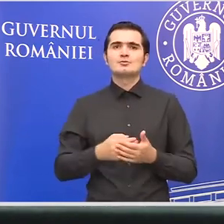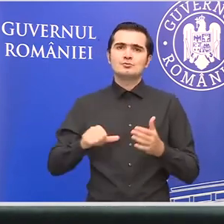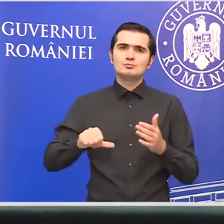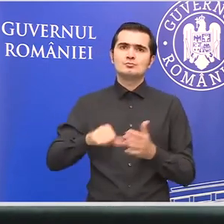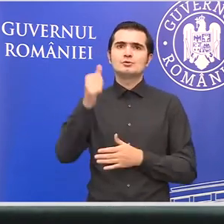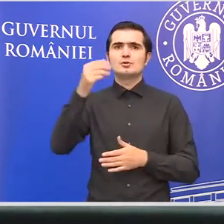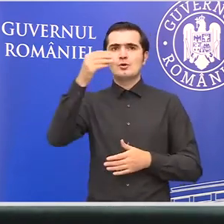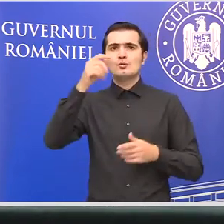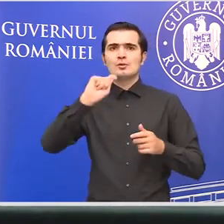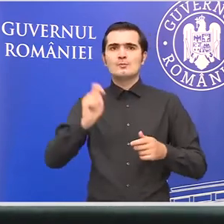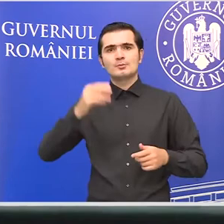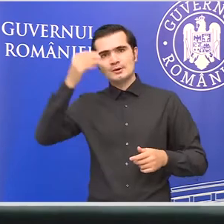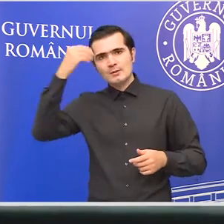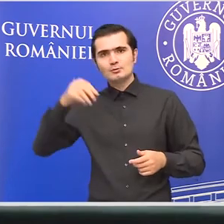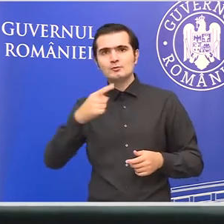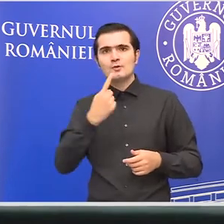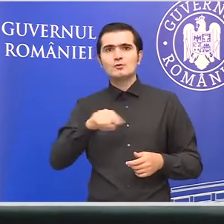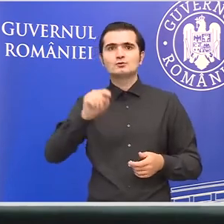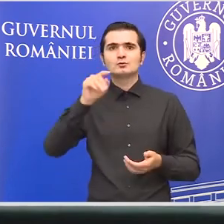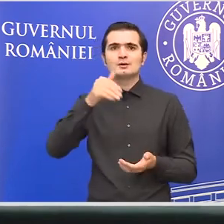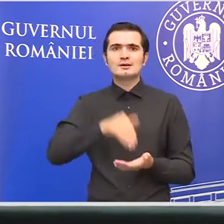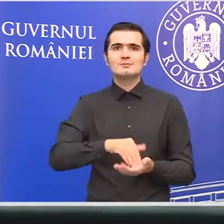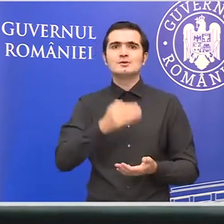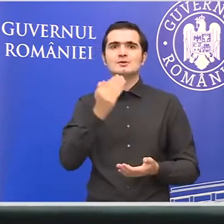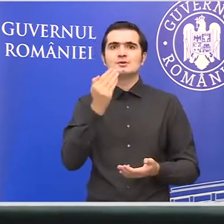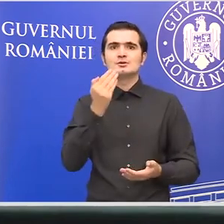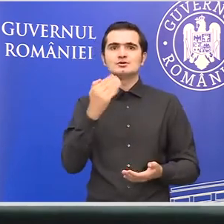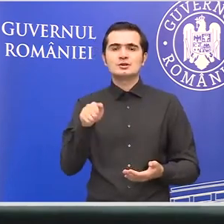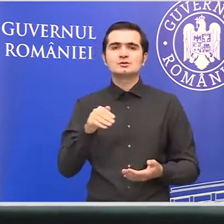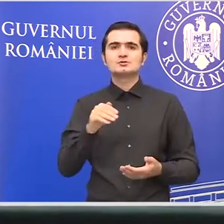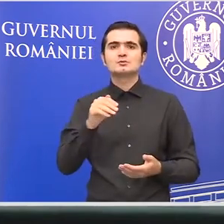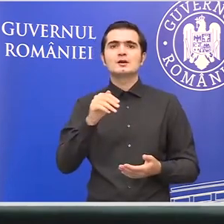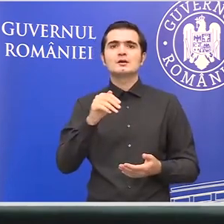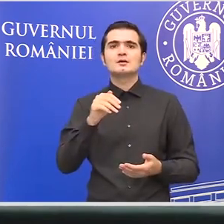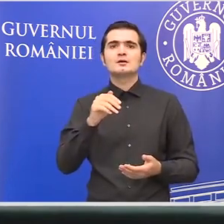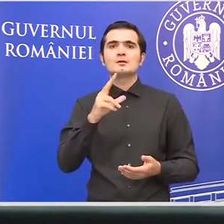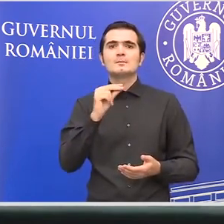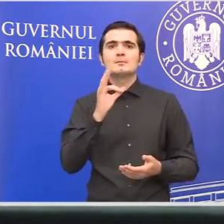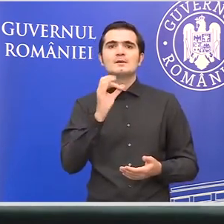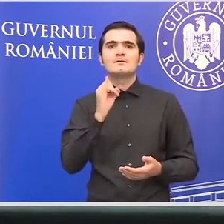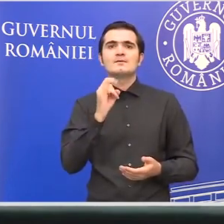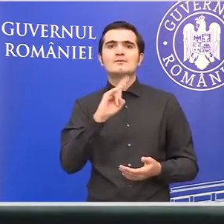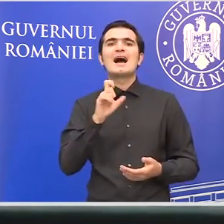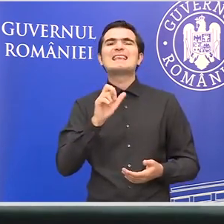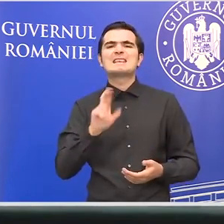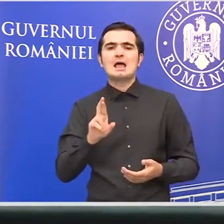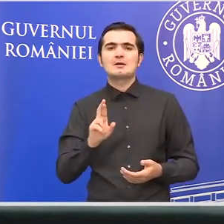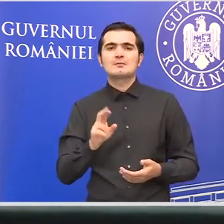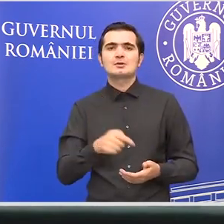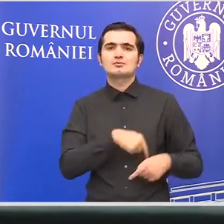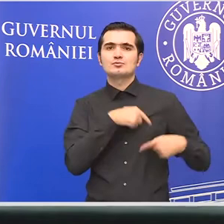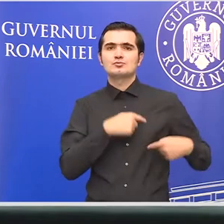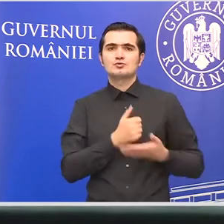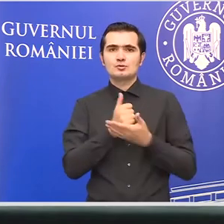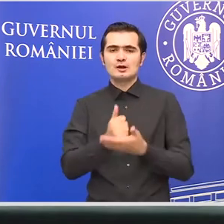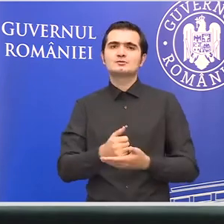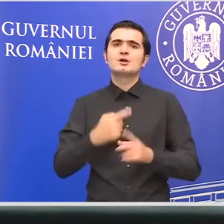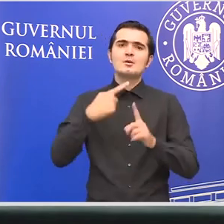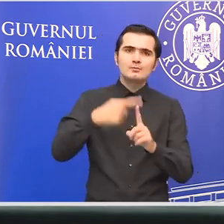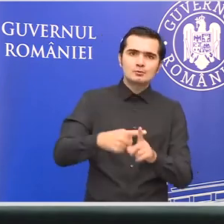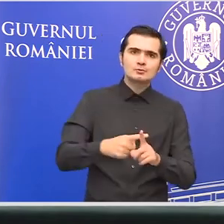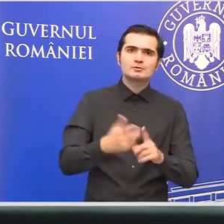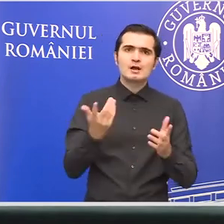a primit 100.620 de doze Pfizer prin donație. După care avem cele